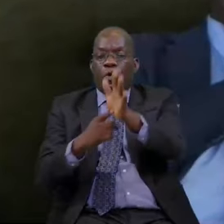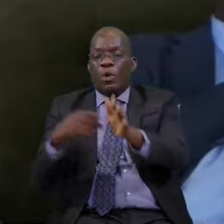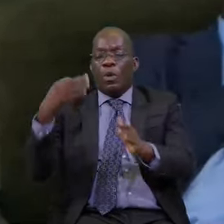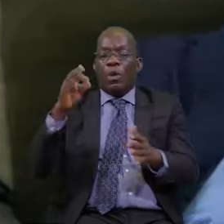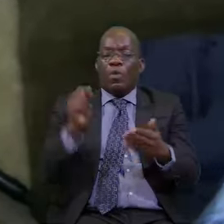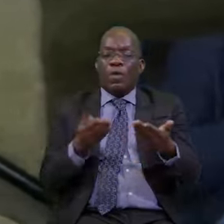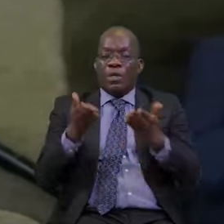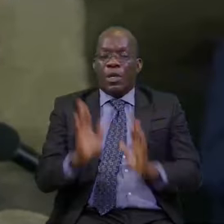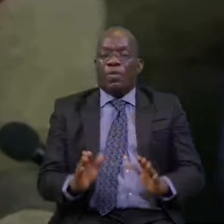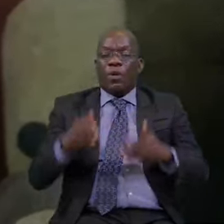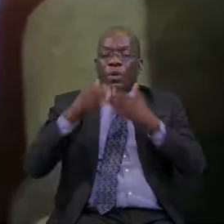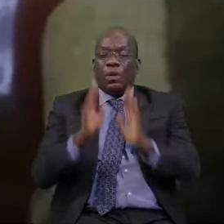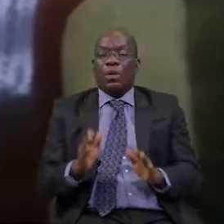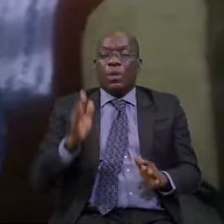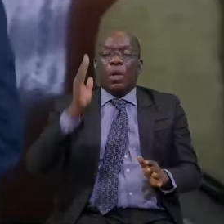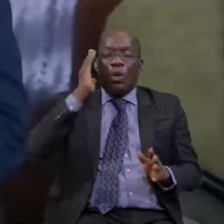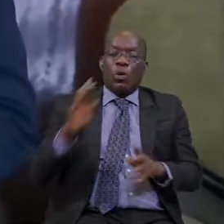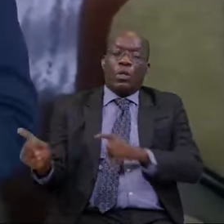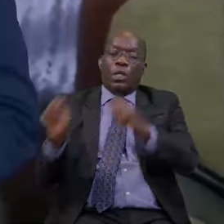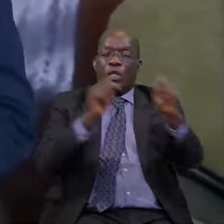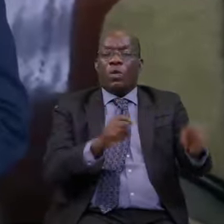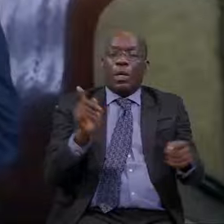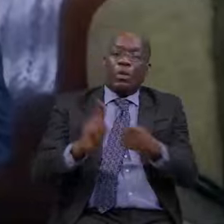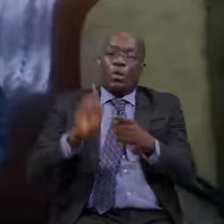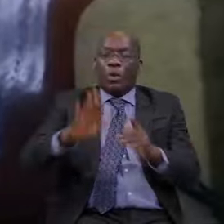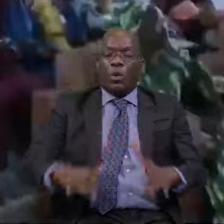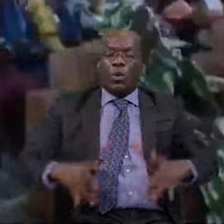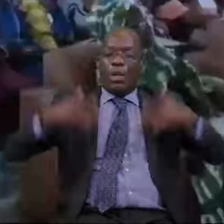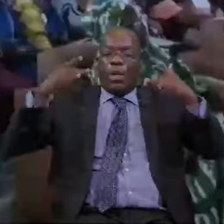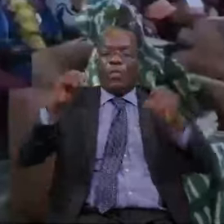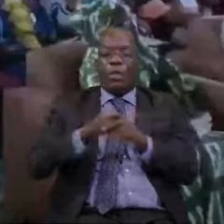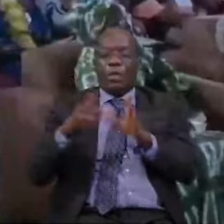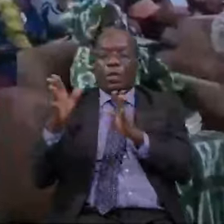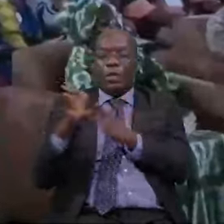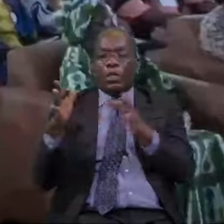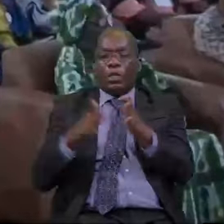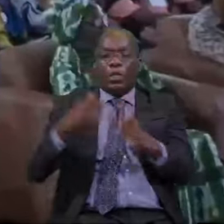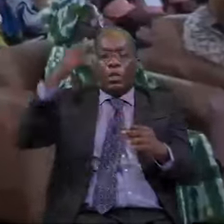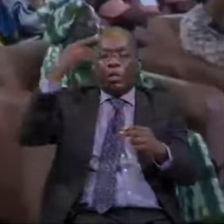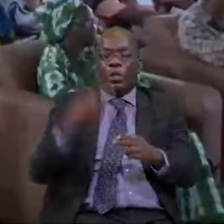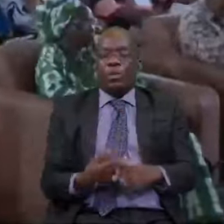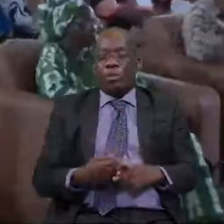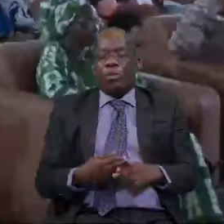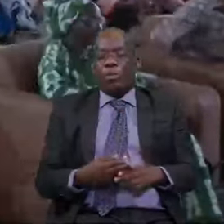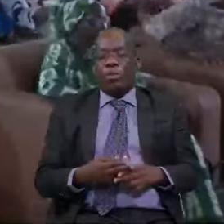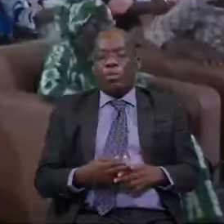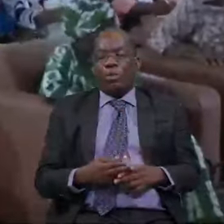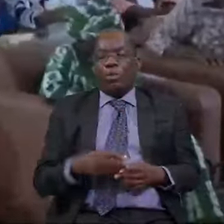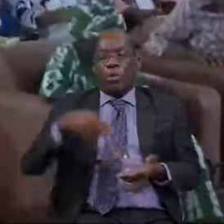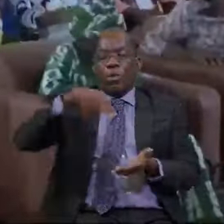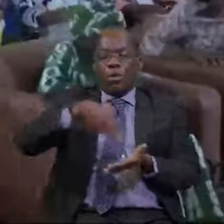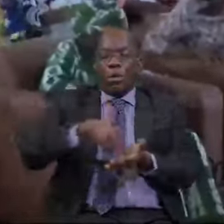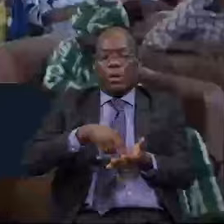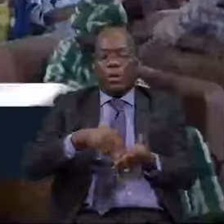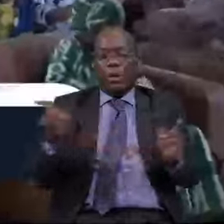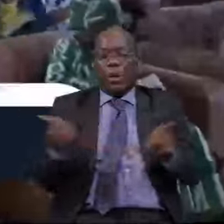d'un serviteur dirigeant vous seront transférés au nom de Jésus-Christ. Tenons-nous debout maintenant